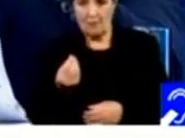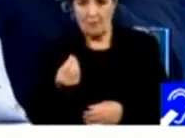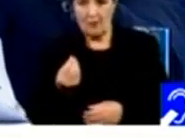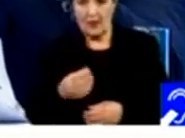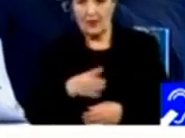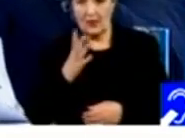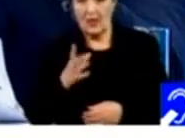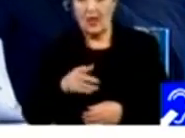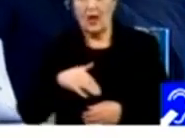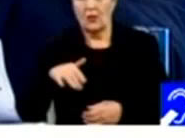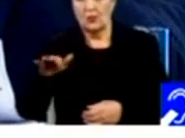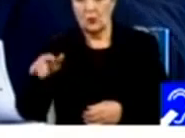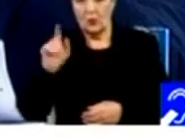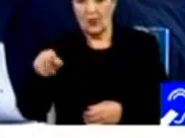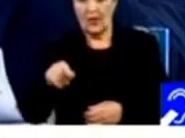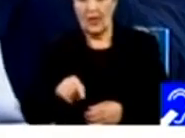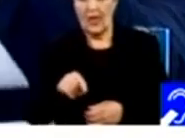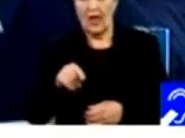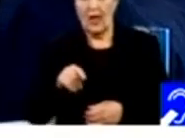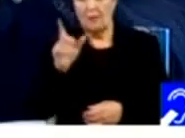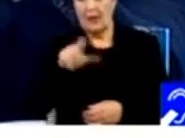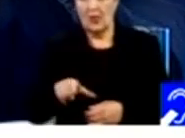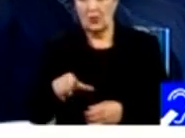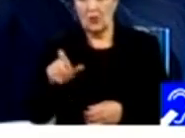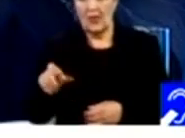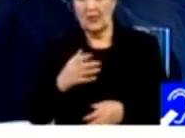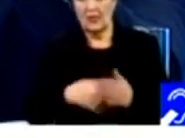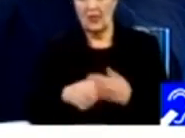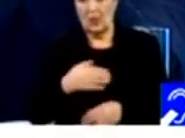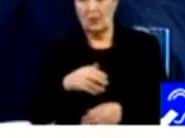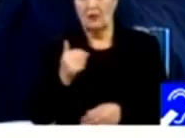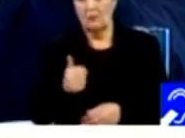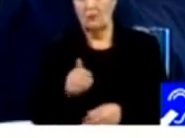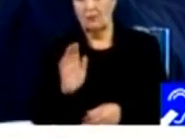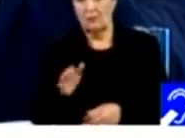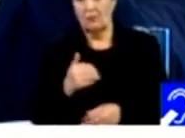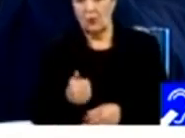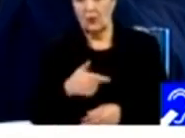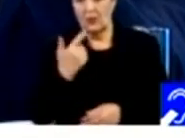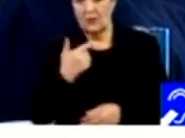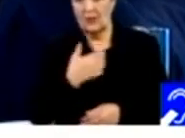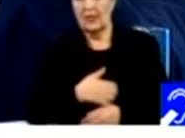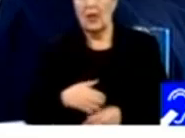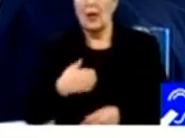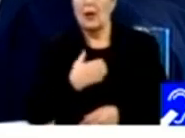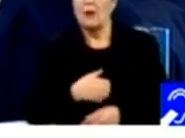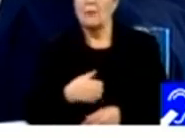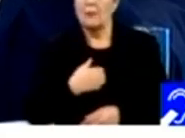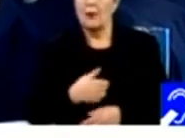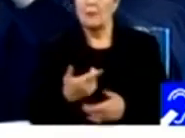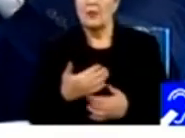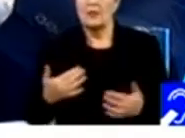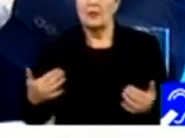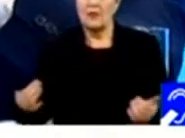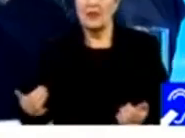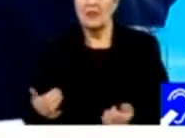cu dizabilități. Nu poate un ministru să fie bârfitor. Domnule Munteanu, lăsați timpul să-mi măsoare vorbele. Voi ajunge la primărie și dovezi și